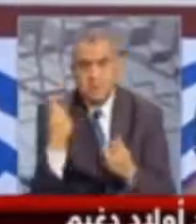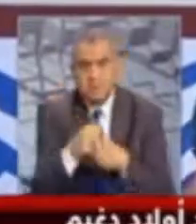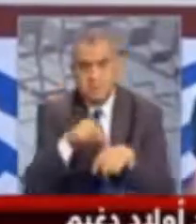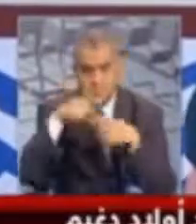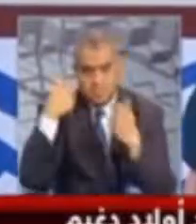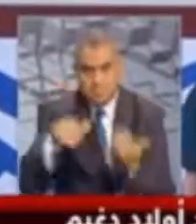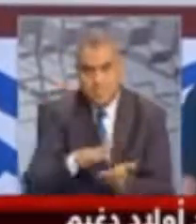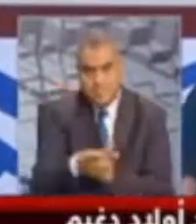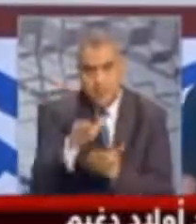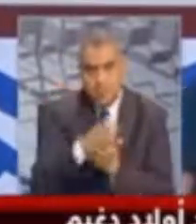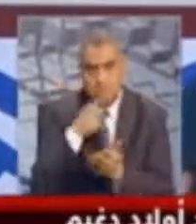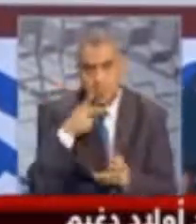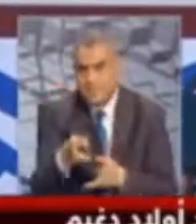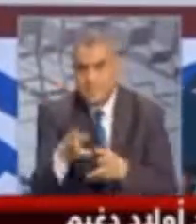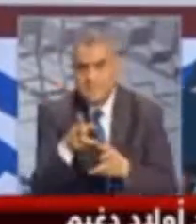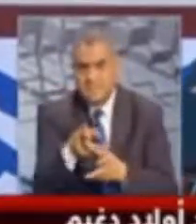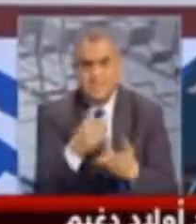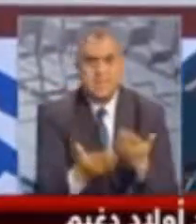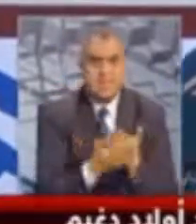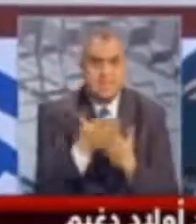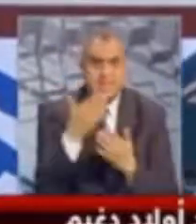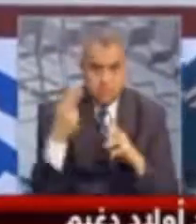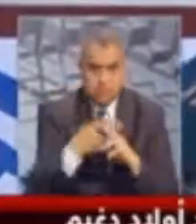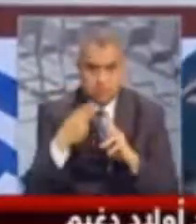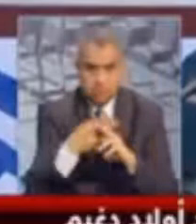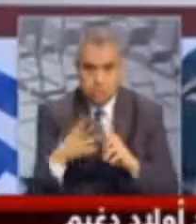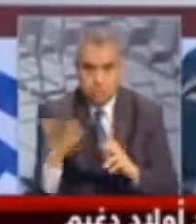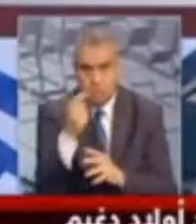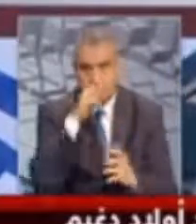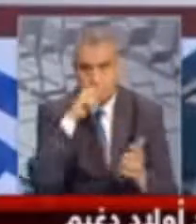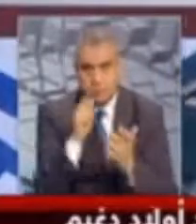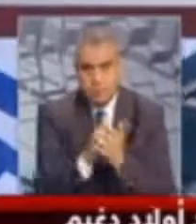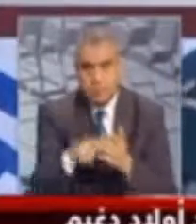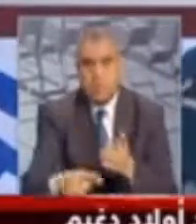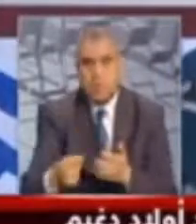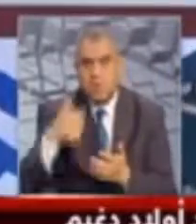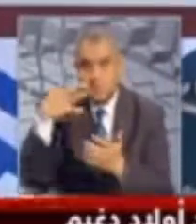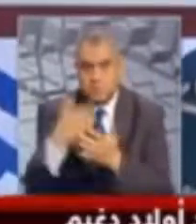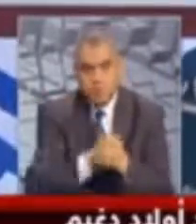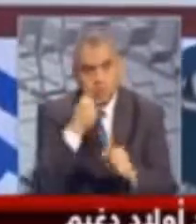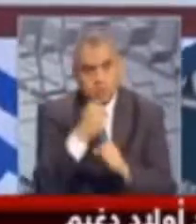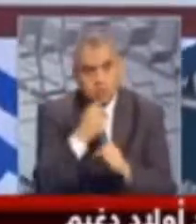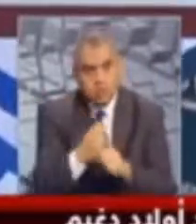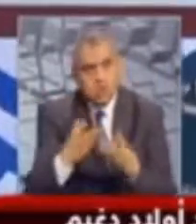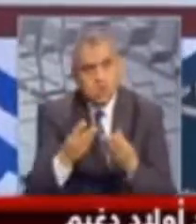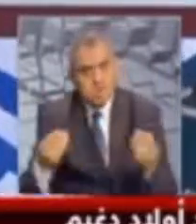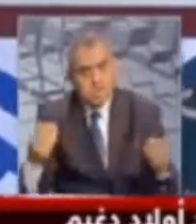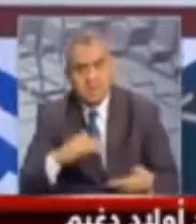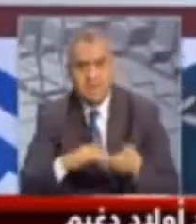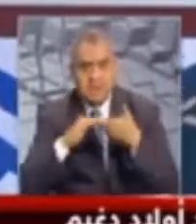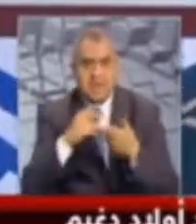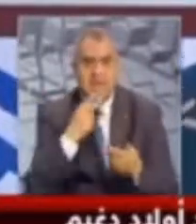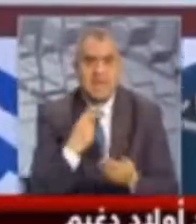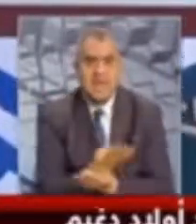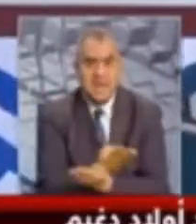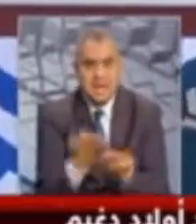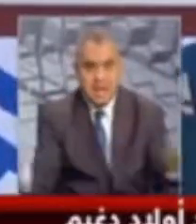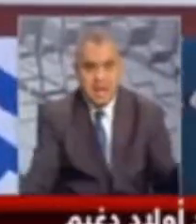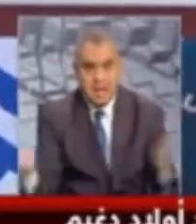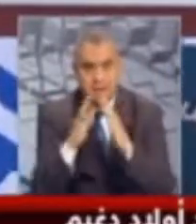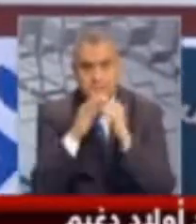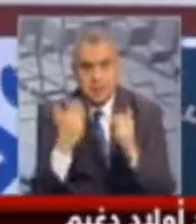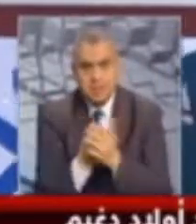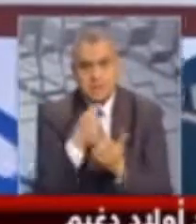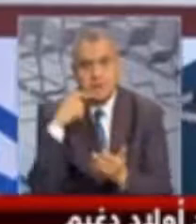مطروح. كل الخير لابناء مطروح ان شاء الله بما يوفر لهم ان شاء الله فرص عمل، وان شاء الله مزيد من الخير لمصر